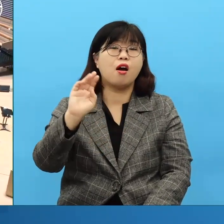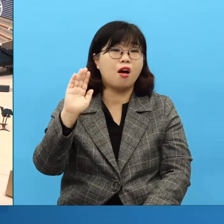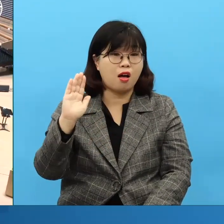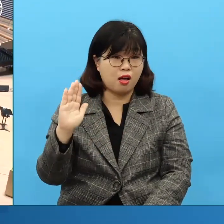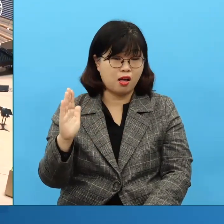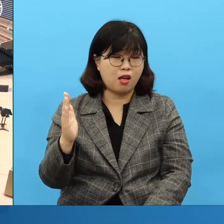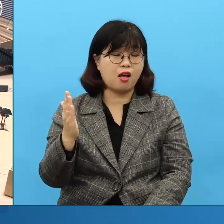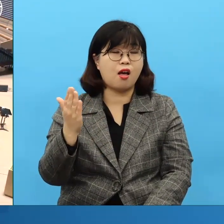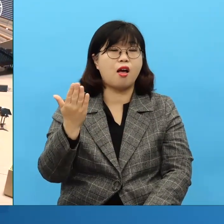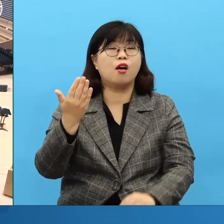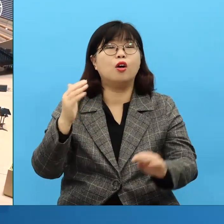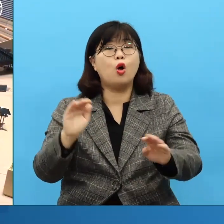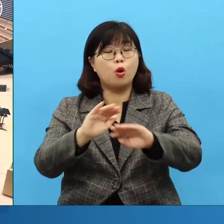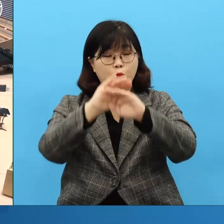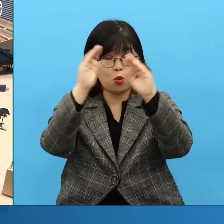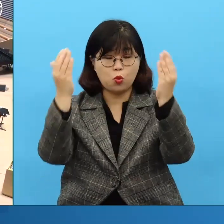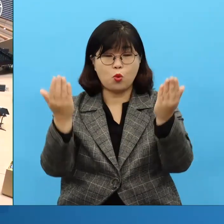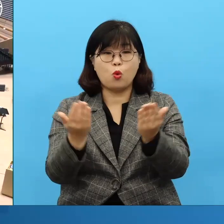되도다.